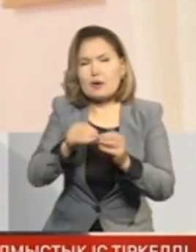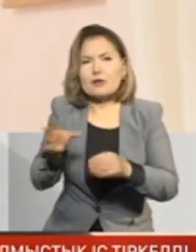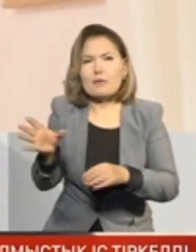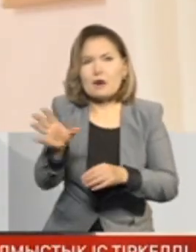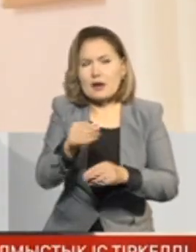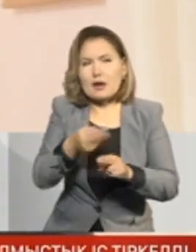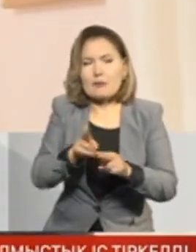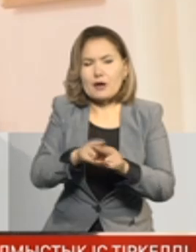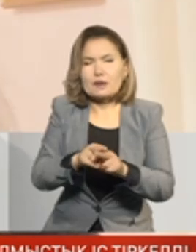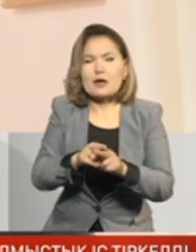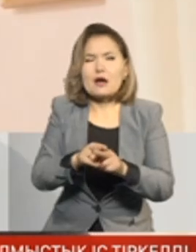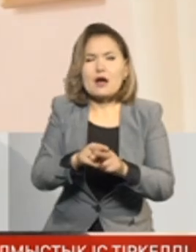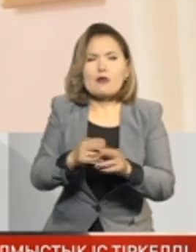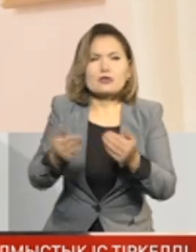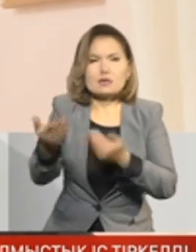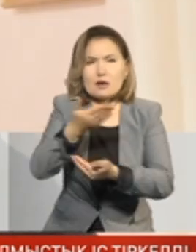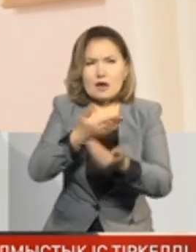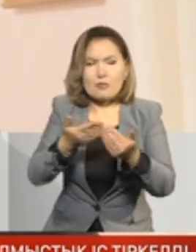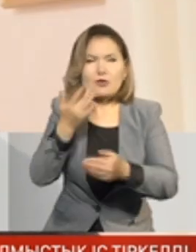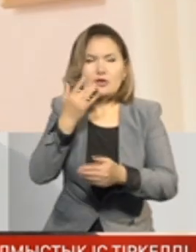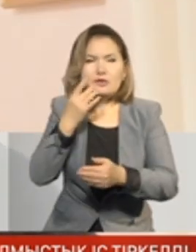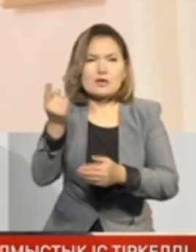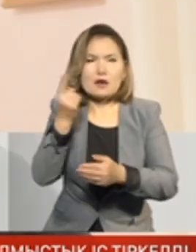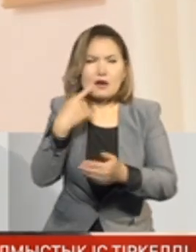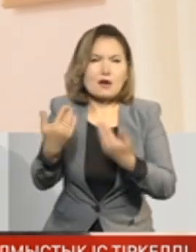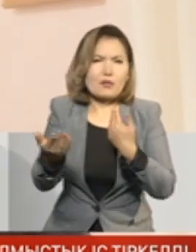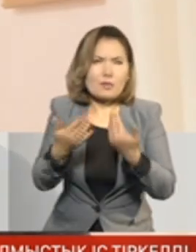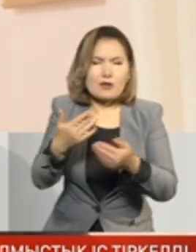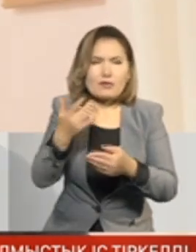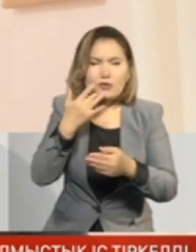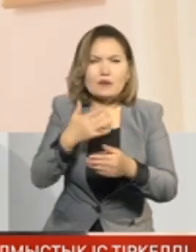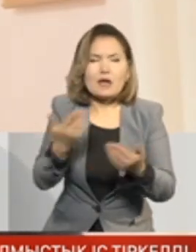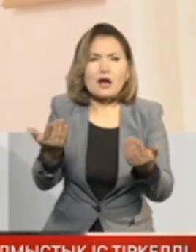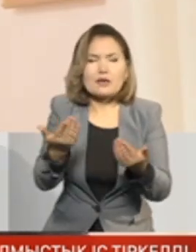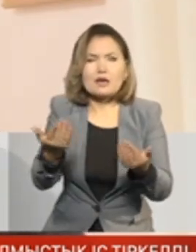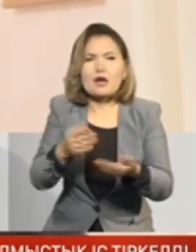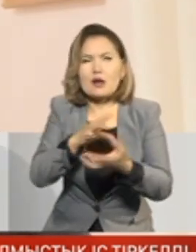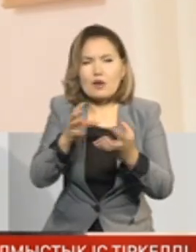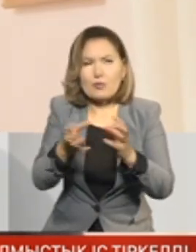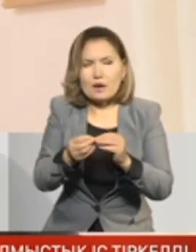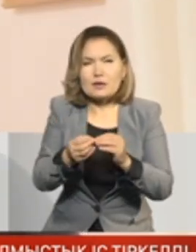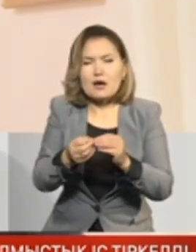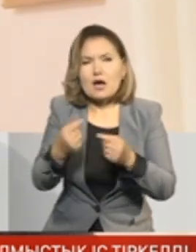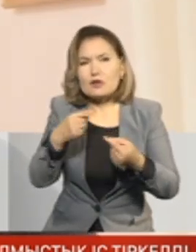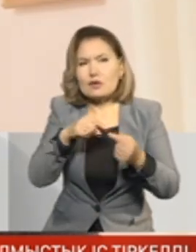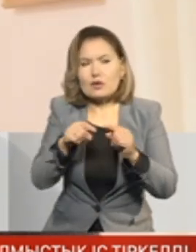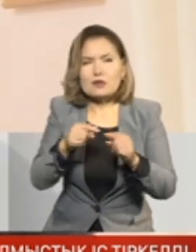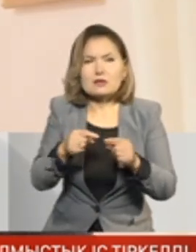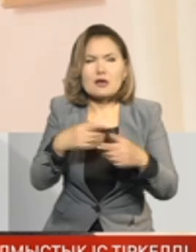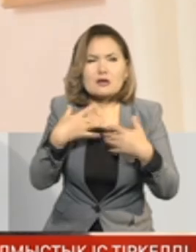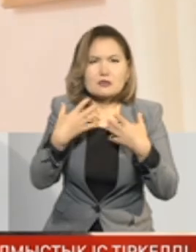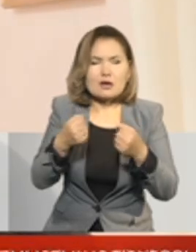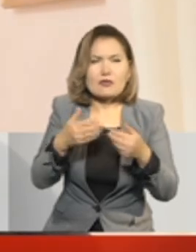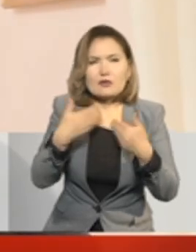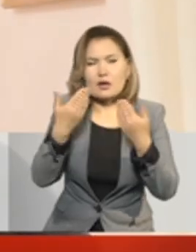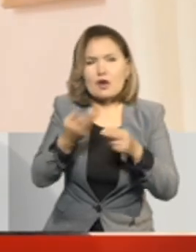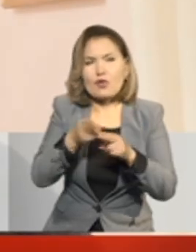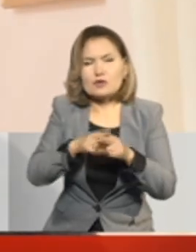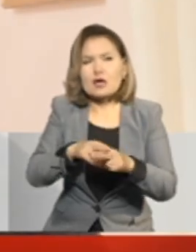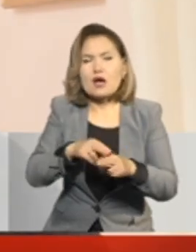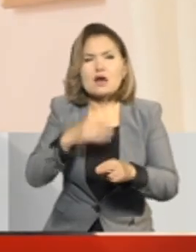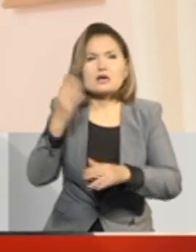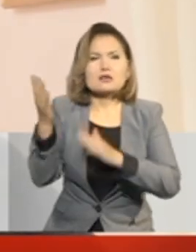бір чаттамыз. Бір-біріміз туралы білісіп тұрамыз, қалымызды білісіп тұрамыз. Осы ураган